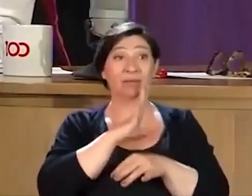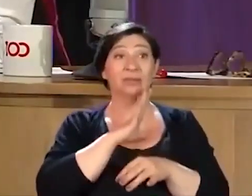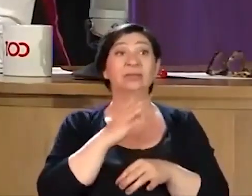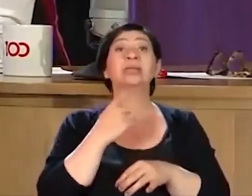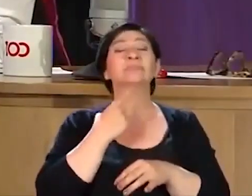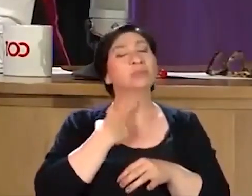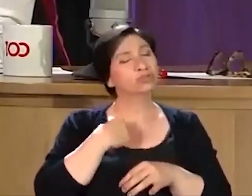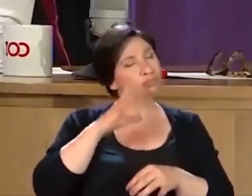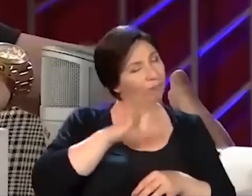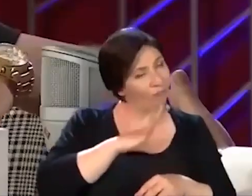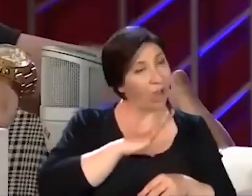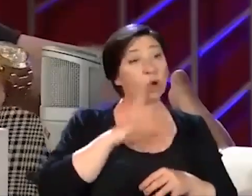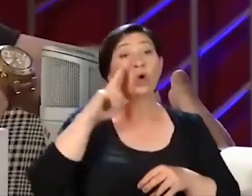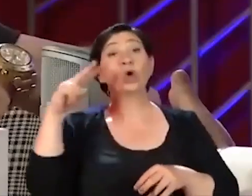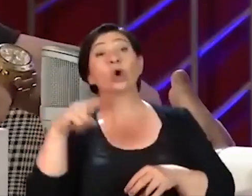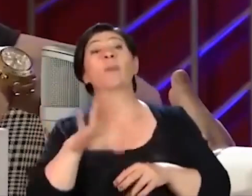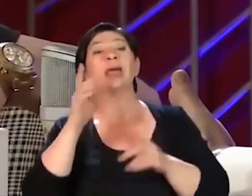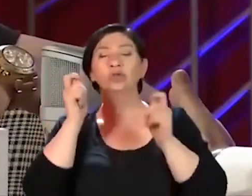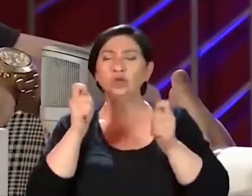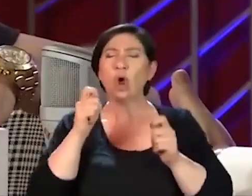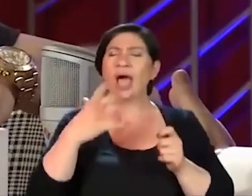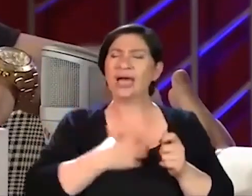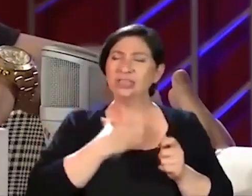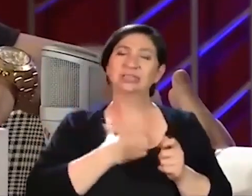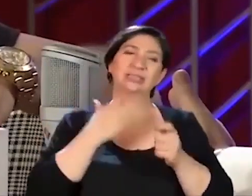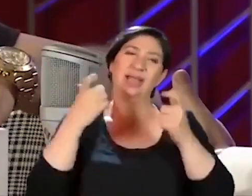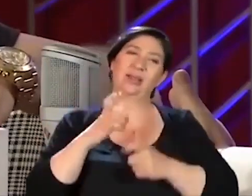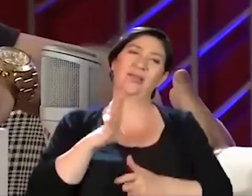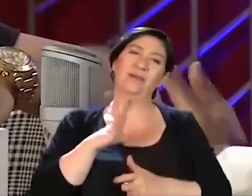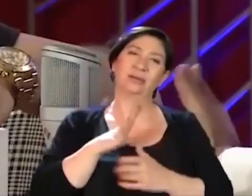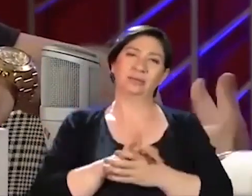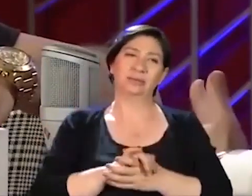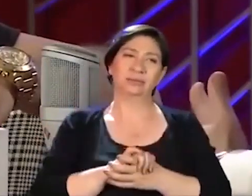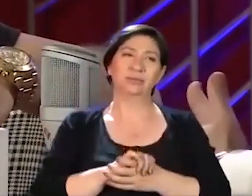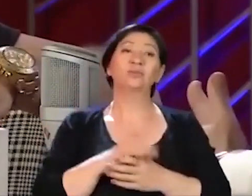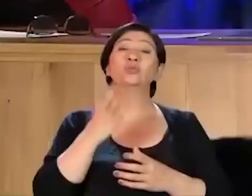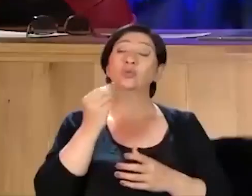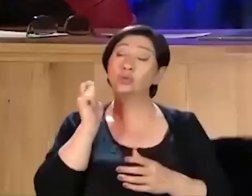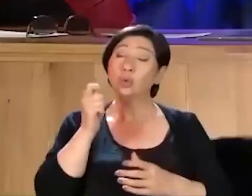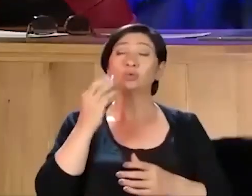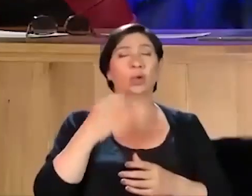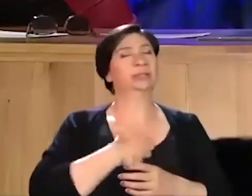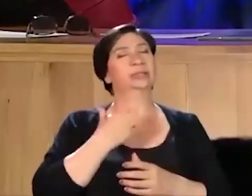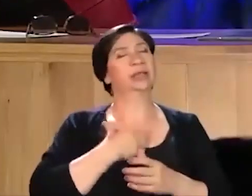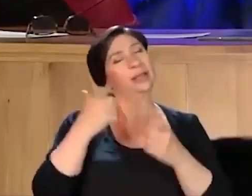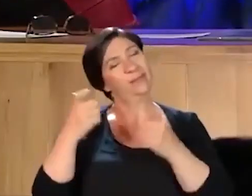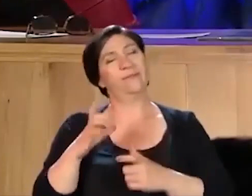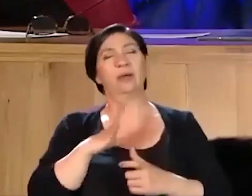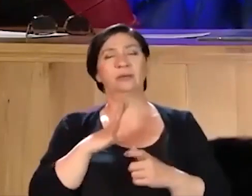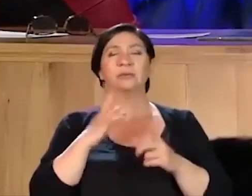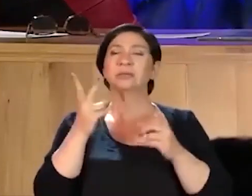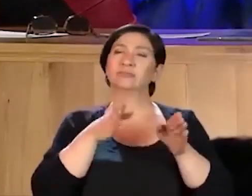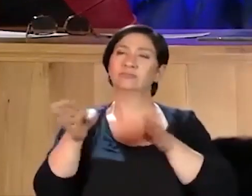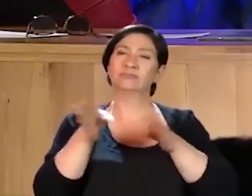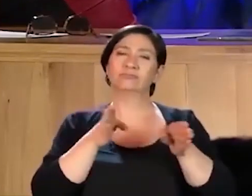bu imrenilecek tarafları da var görülmeyen çok zor ve çok acı tarafları da var çok zor ve çok acıtan çok zor ve çok acı taraflarda